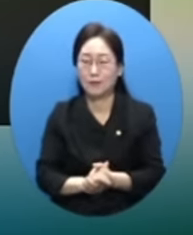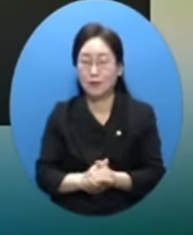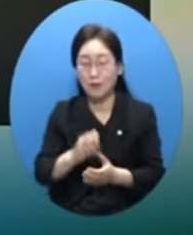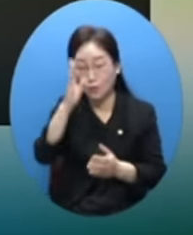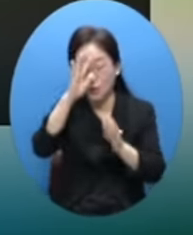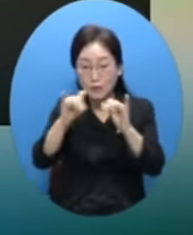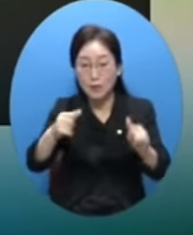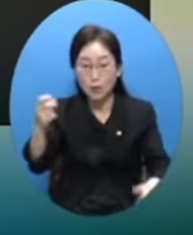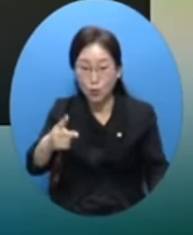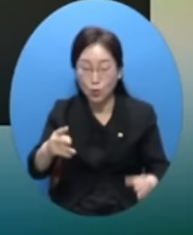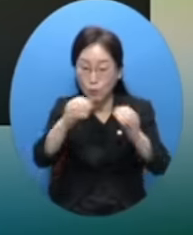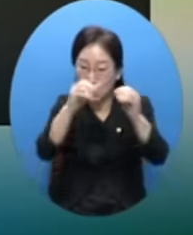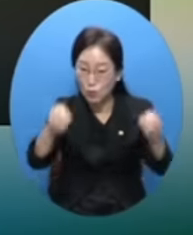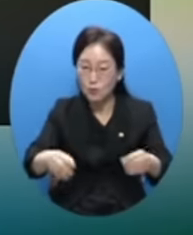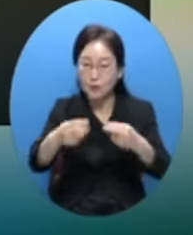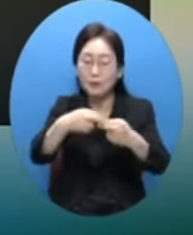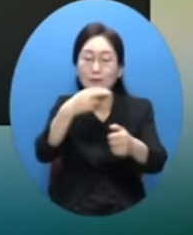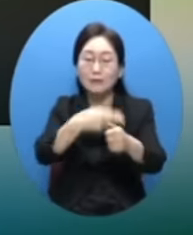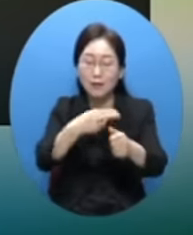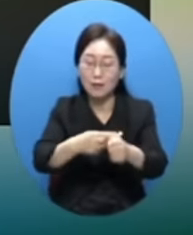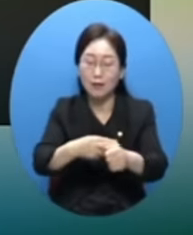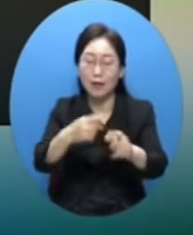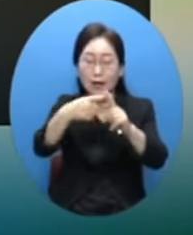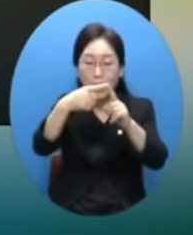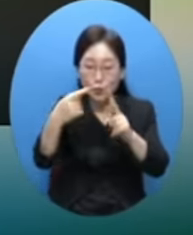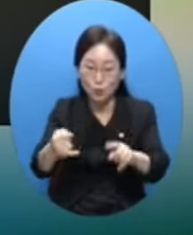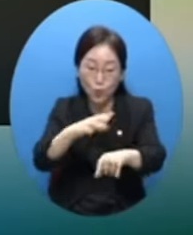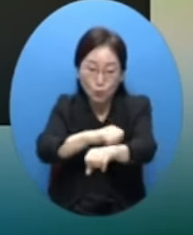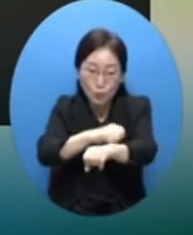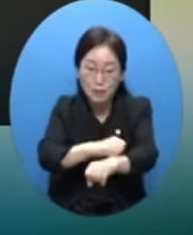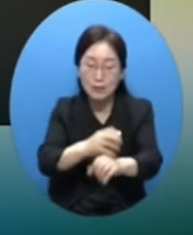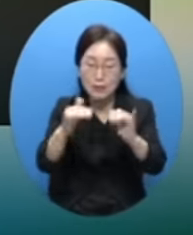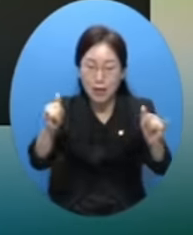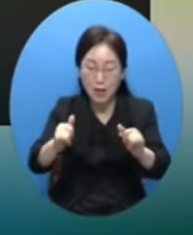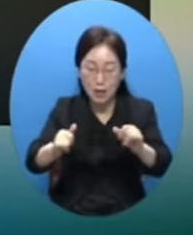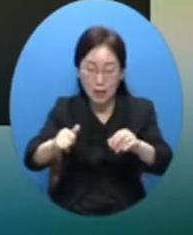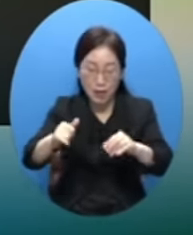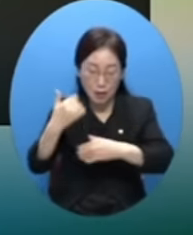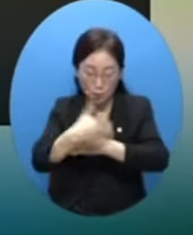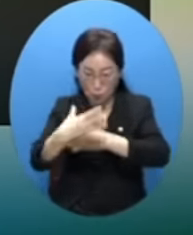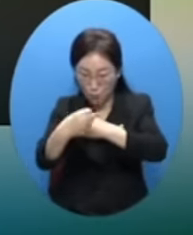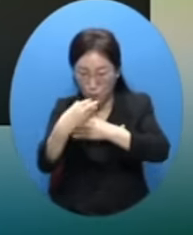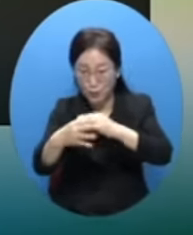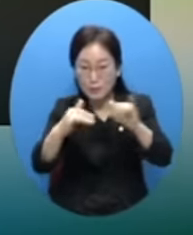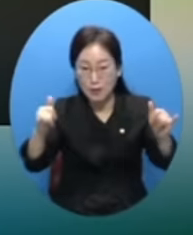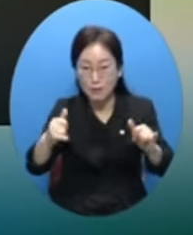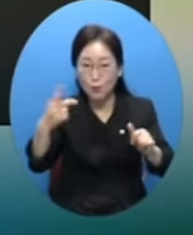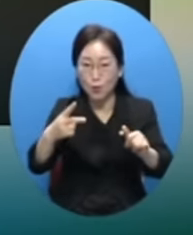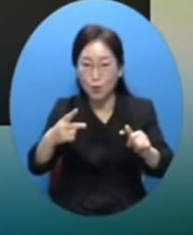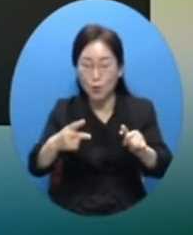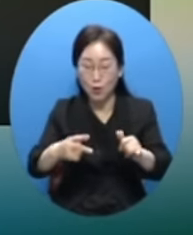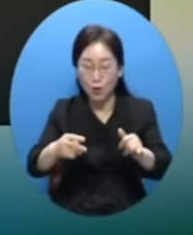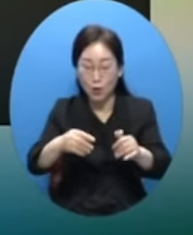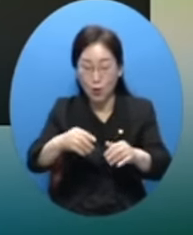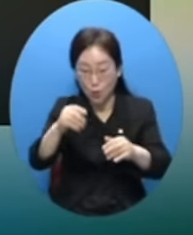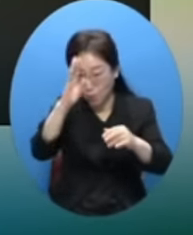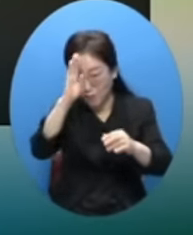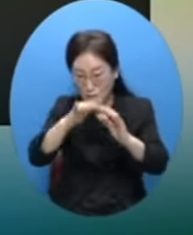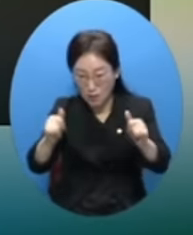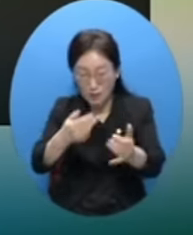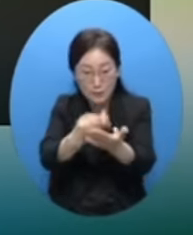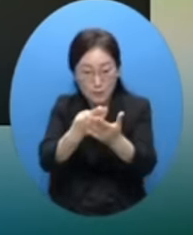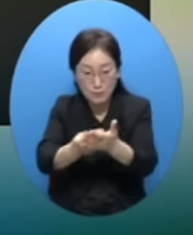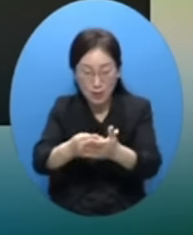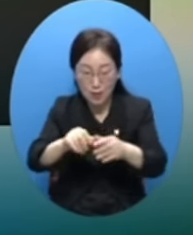환자들뿐 아니라 동료 의사, 간호사, 물리치료사, 방사선사, 환자들 침대들을 정리하는 분들, 굿